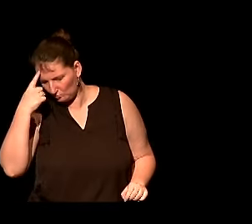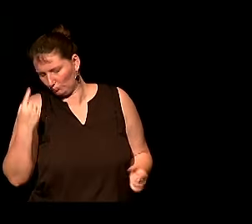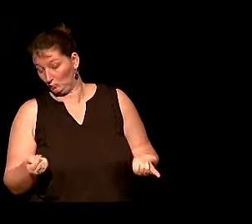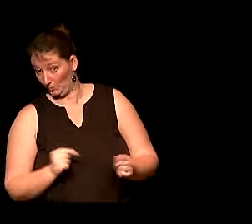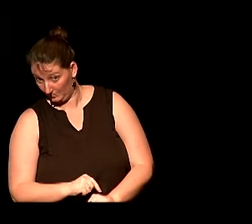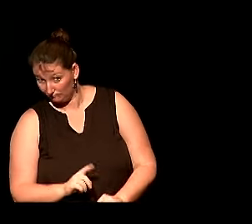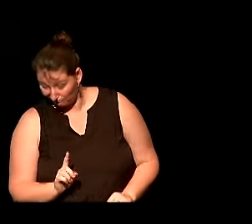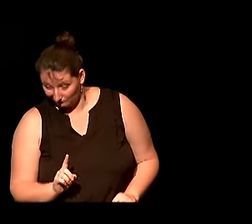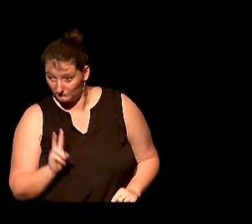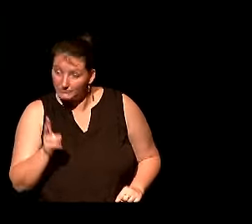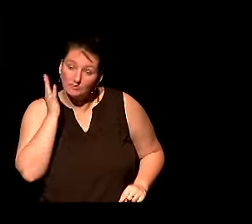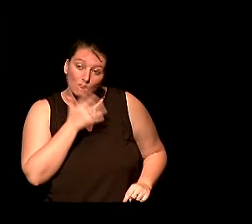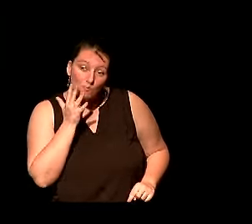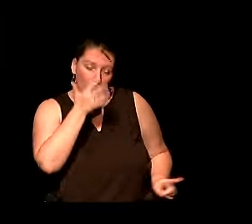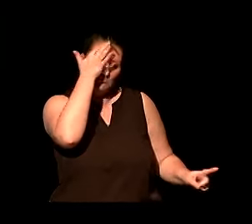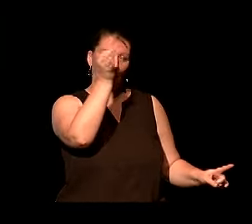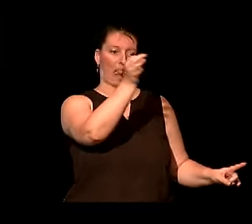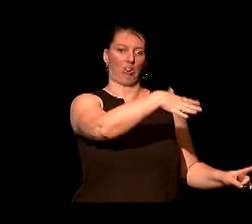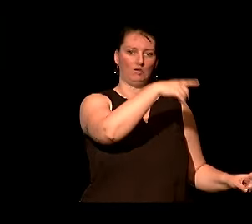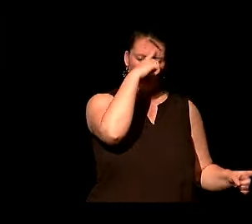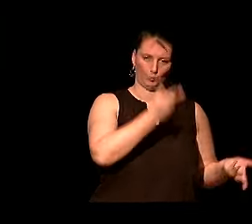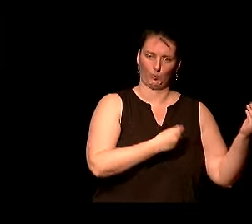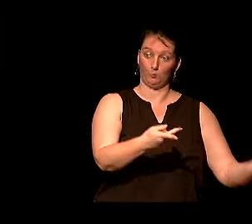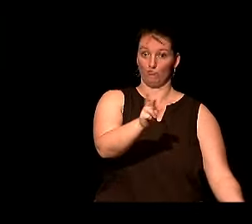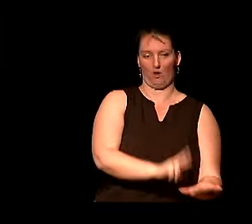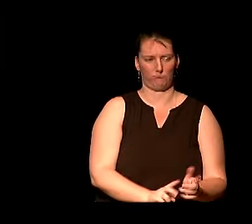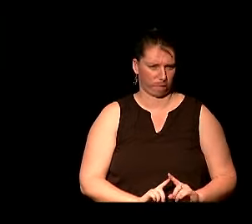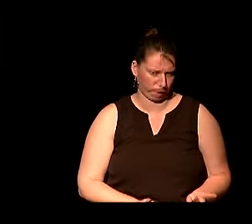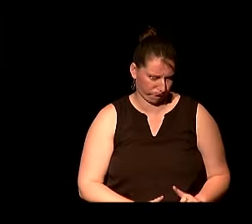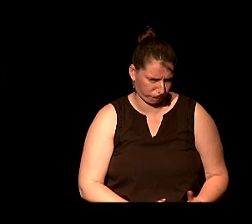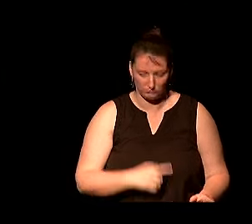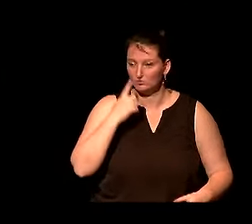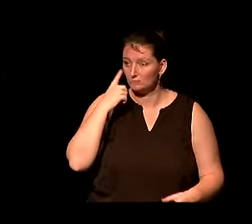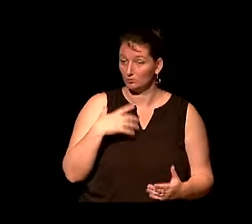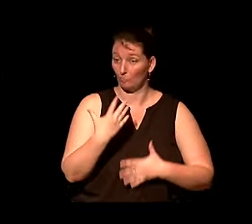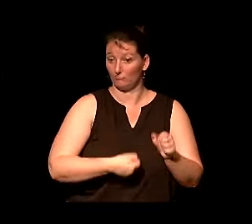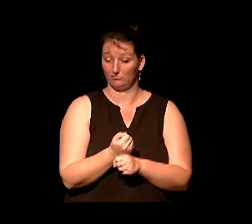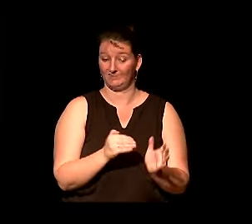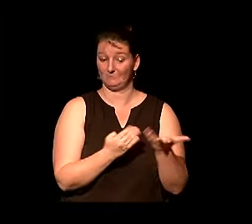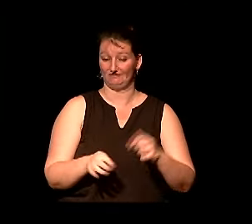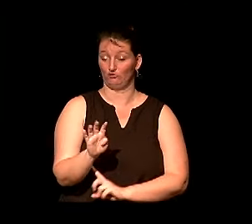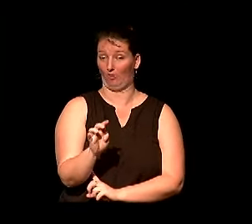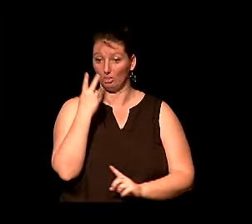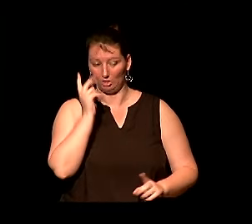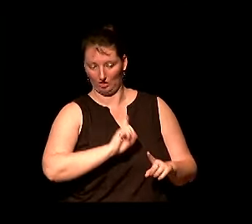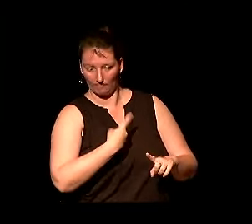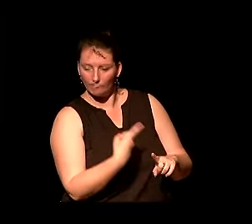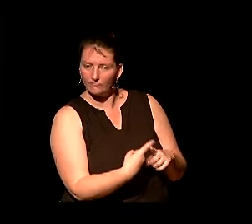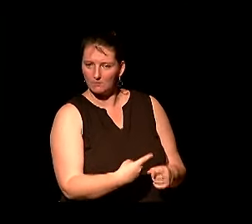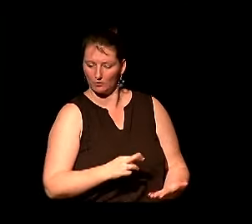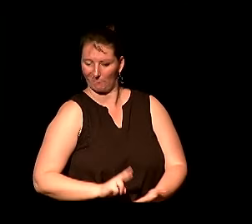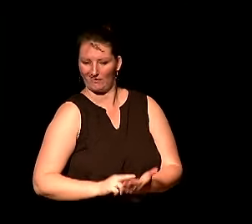penser, la couleur n'est pas inventée dans un vœu de réalisme, le cinéma des années 40 le prouve, hein. C'est-à-dire que les films proches du